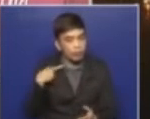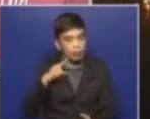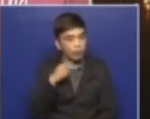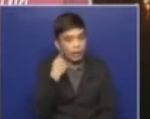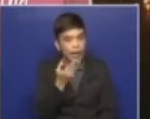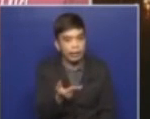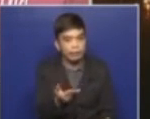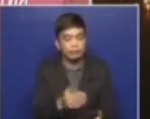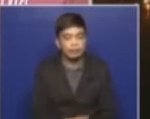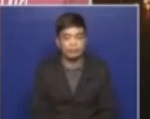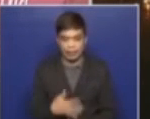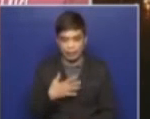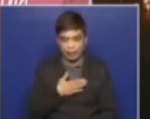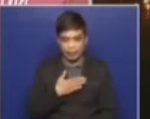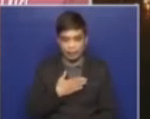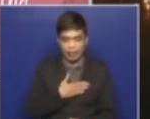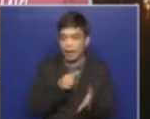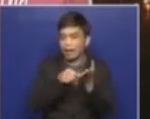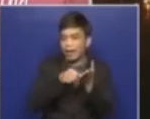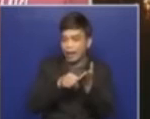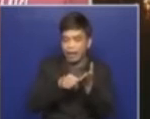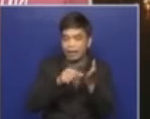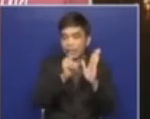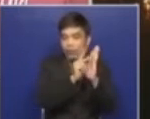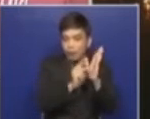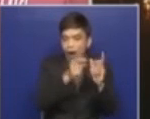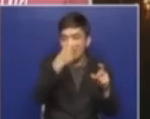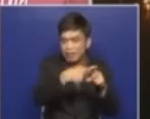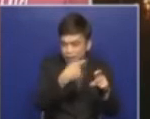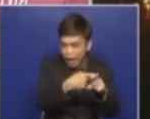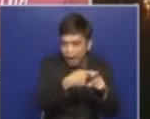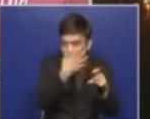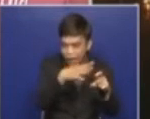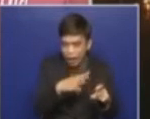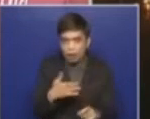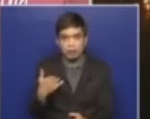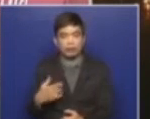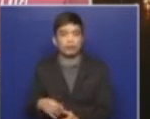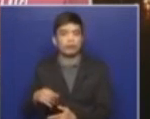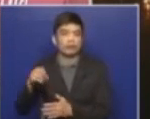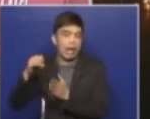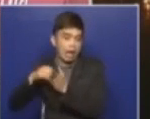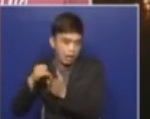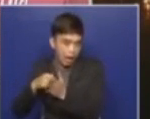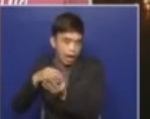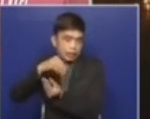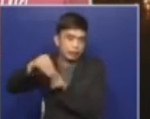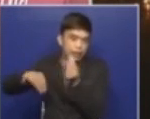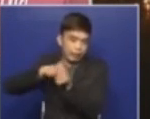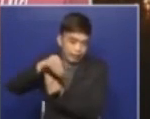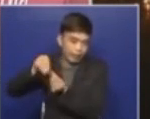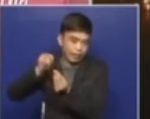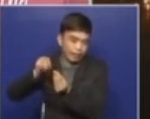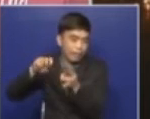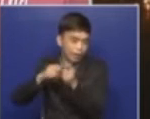ราบเรียนว่าการแก้รัฐธรรมนูญที่ว่ายากแล้วค่ะก็ยังง่ายกว่าการแก้ปัญหาวิกฤตเศรษฐกิจที่ประเทศไทยกำลังเผชิญอยู่ในขณะ